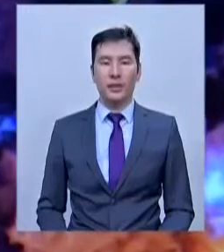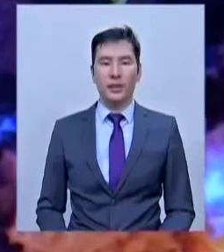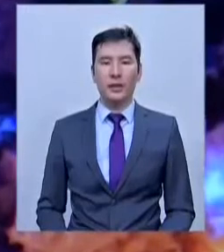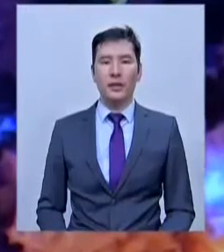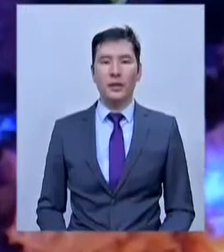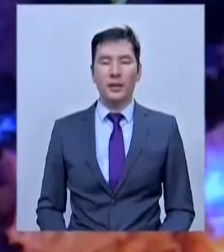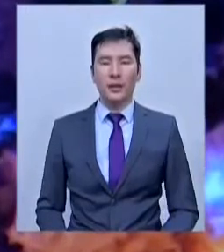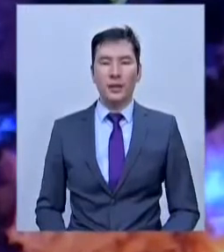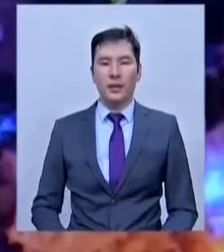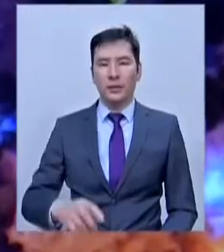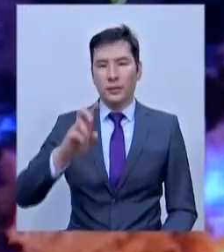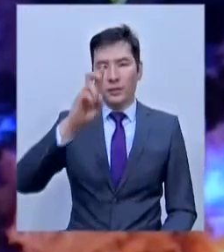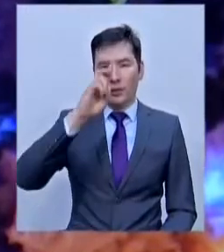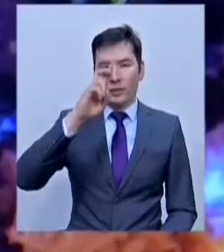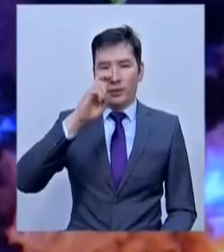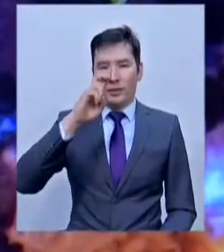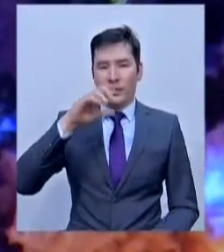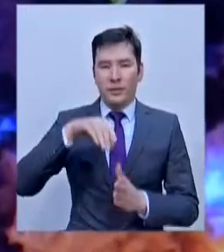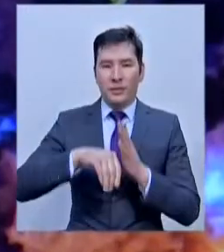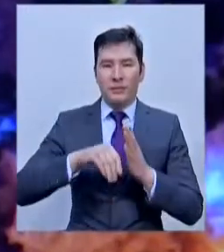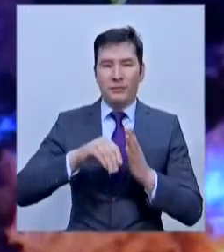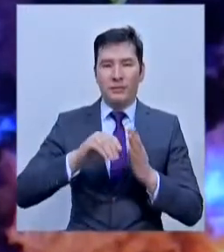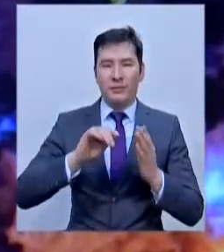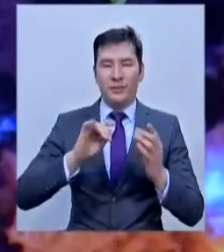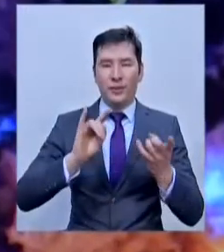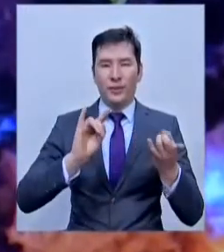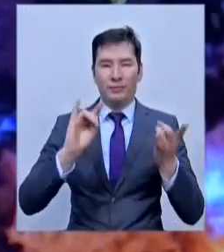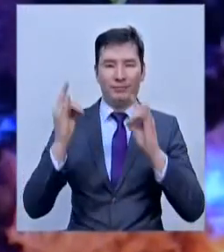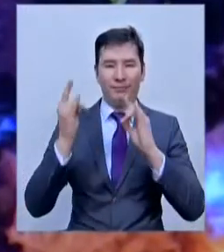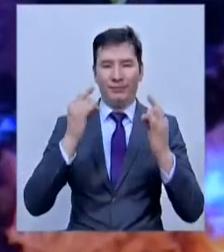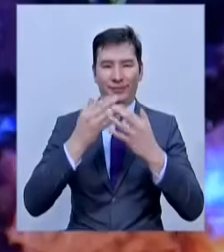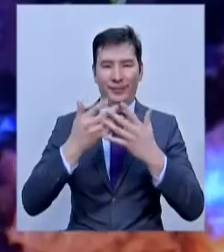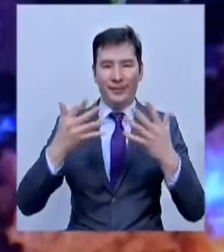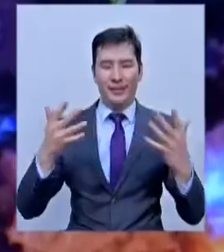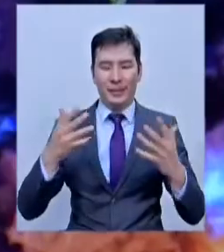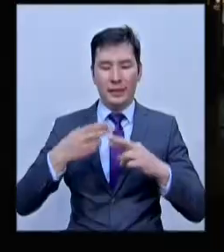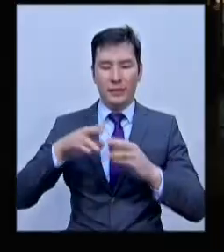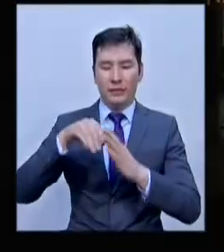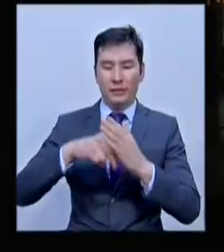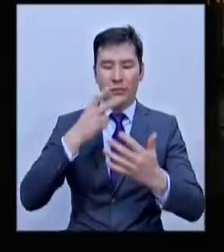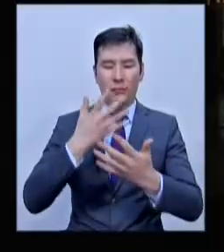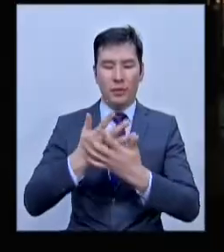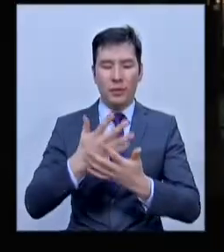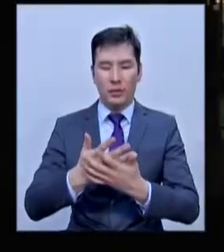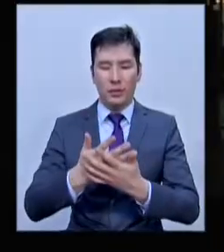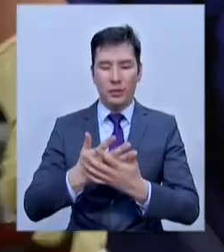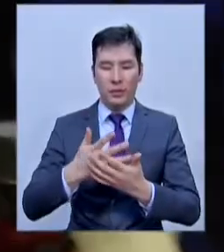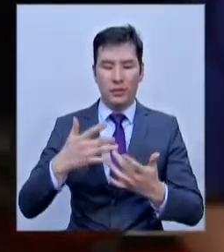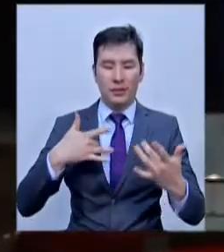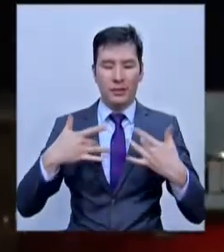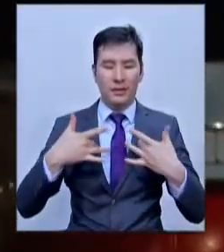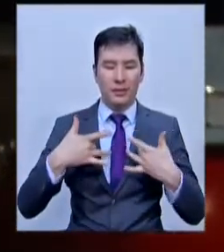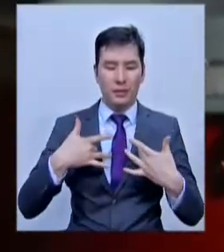Мемлекеттік қуыршақ театрында әлемге әйгілі Күлше қыз ертегісі сахналанды. Премьерада ғажайып оқиғалар орын алып, түбінде жақсылық